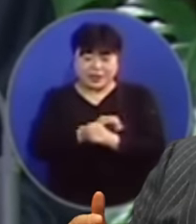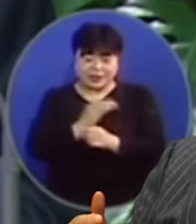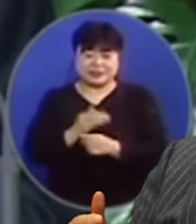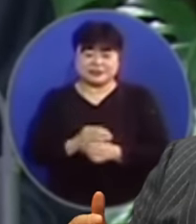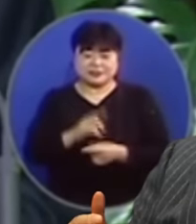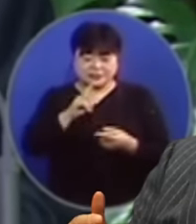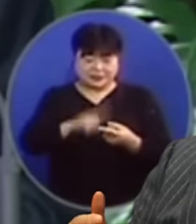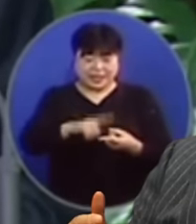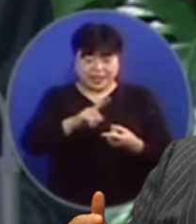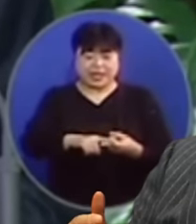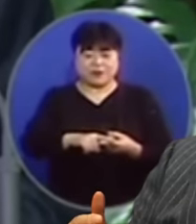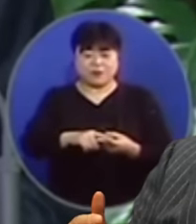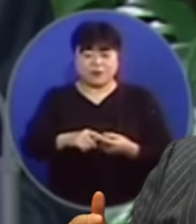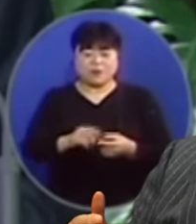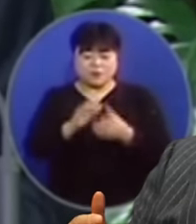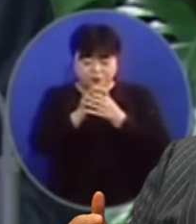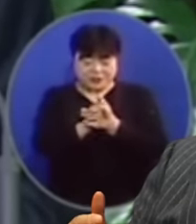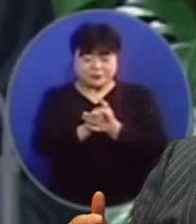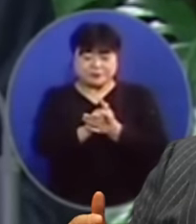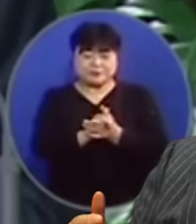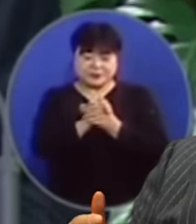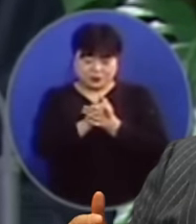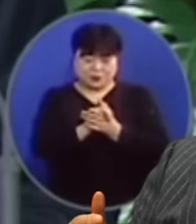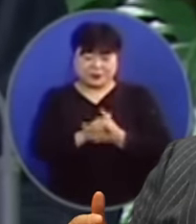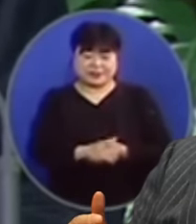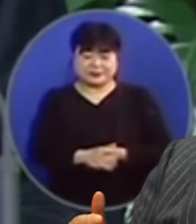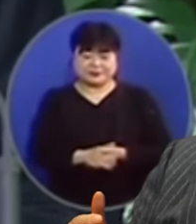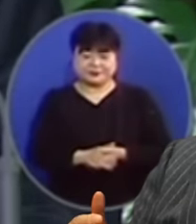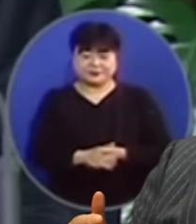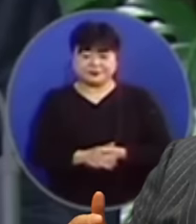그것이 믿음의 기도가 되는 것입니다.